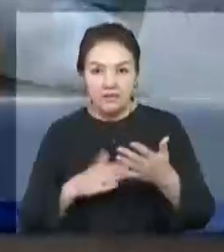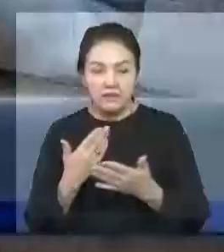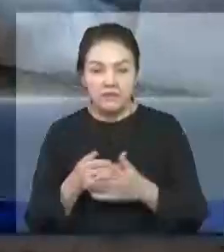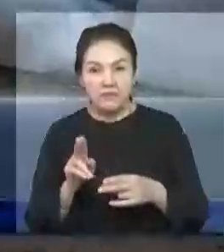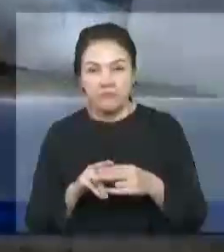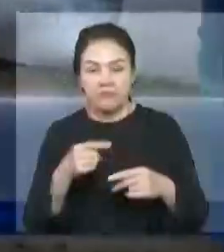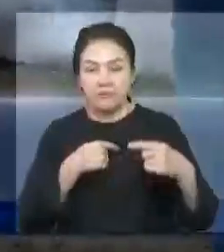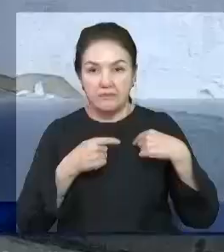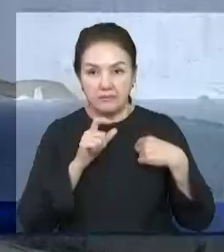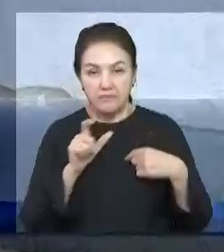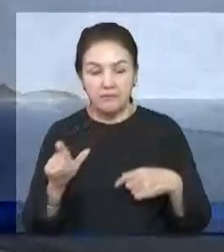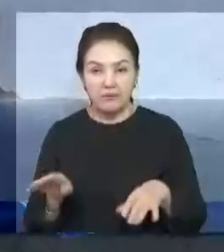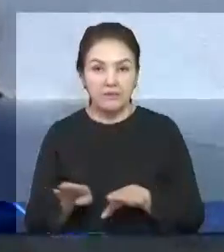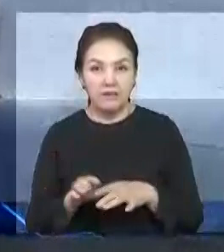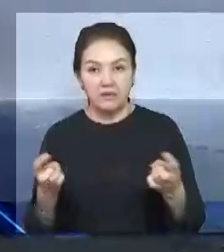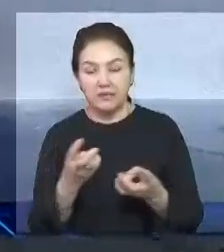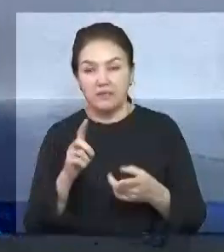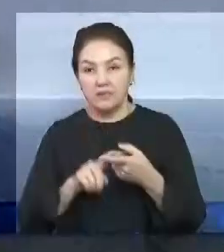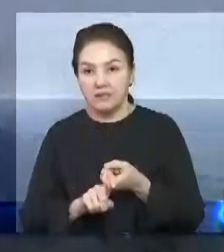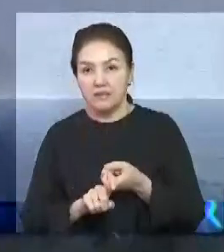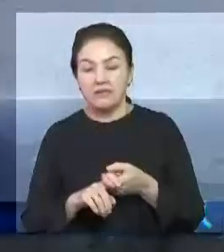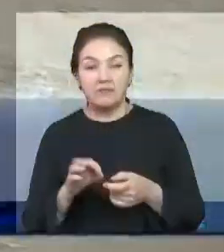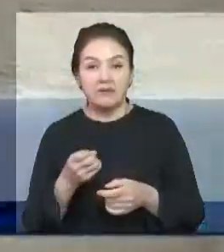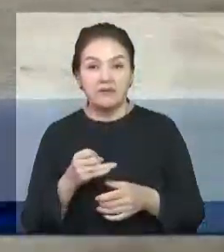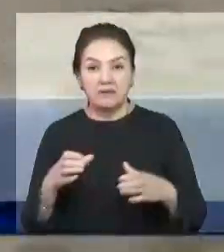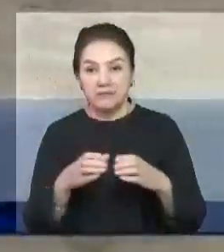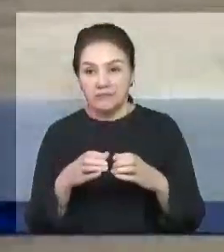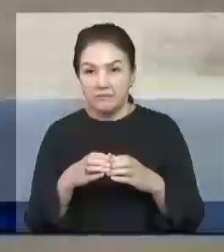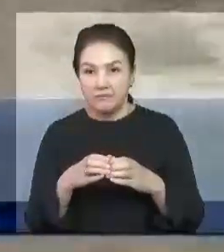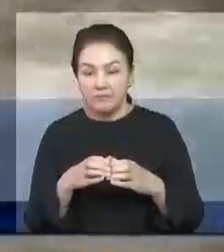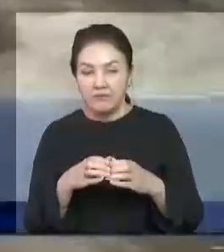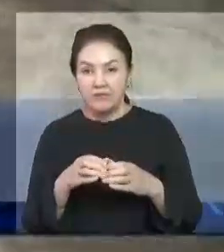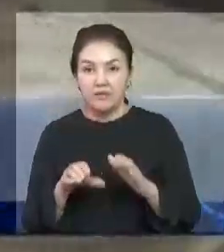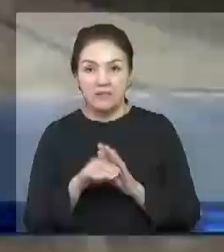всем пострадавшим от паводка рекомендуем связаться с председателями коллективов и